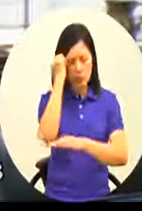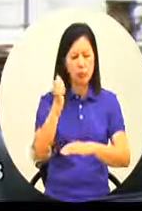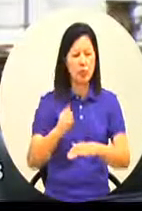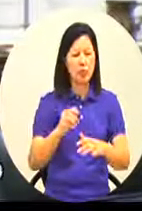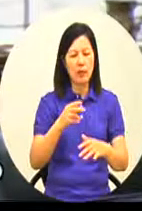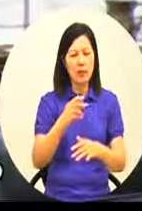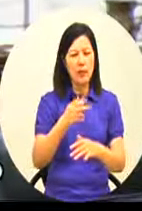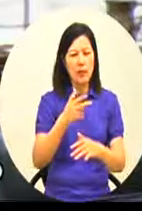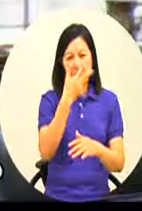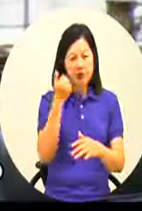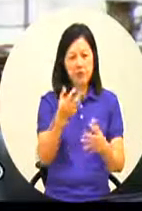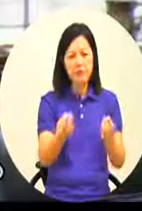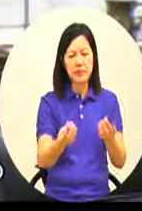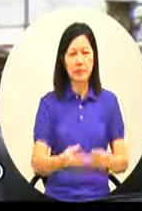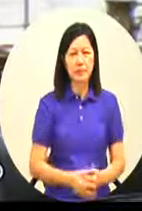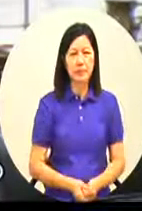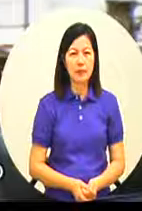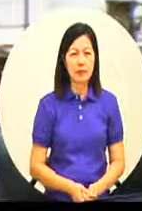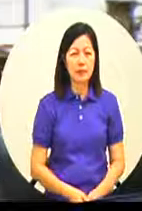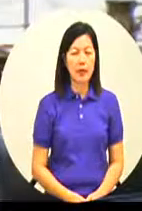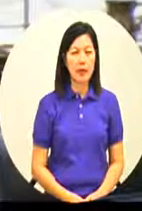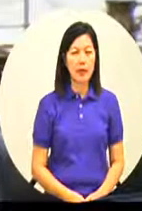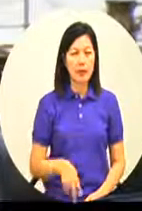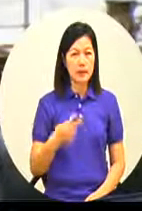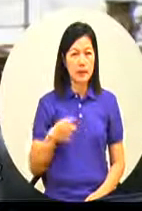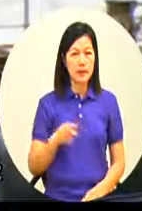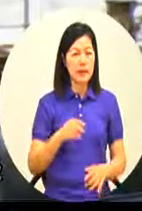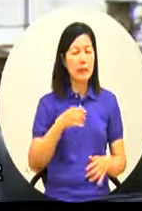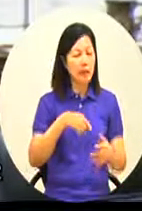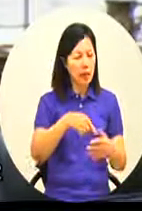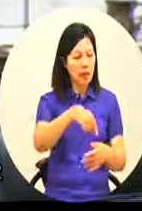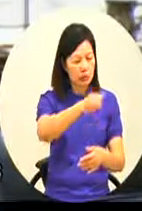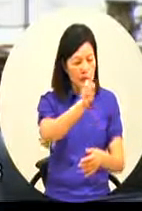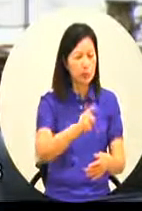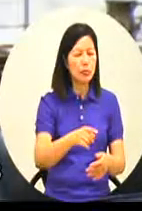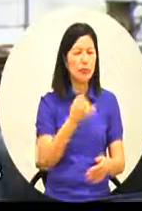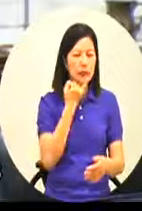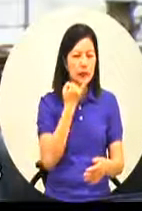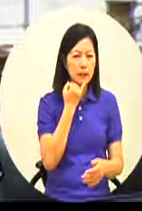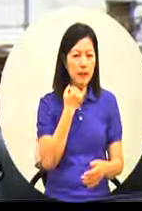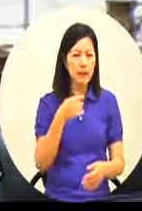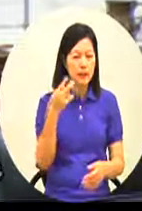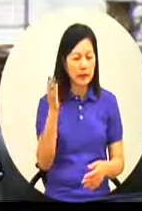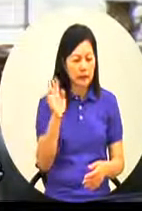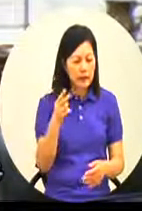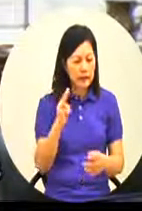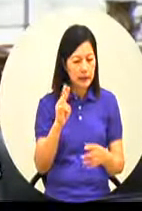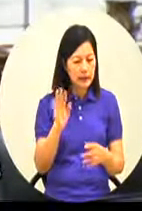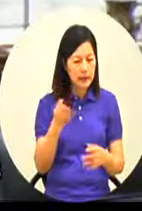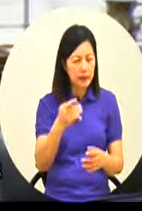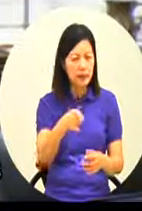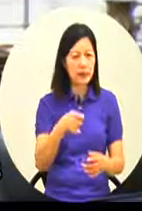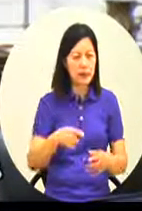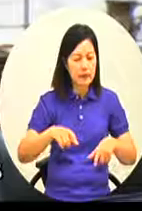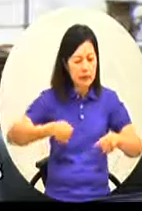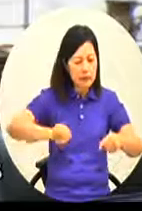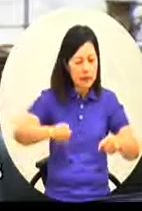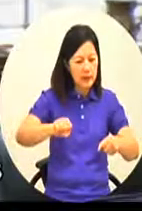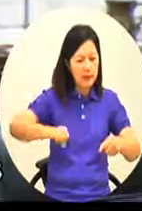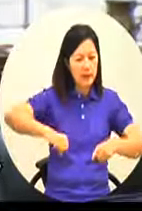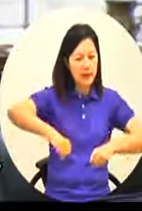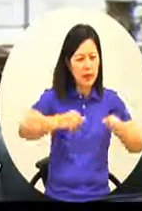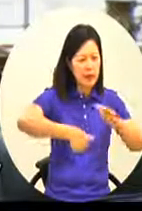分也是呼吁市民朋友，如果你要去可以，可是拜托一下，你欧多麦车嘛卖个大给你， 因为整